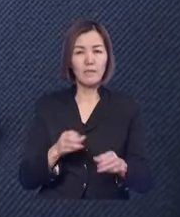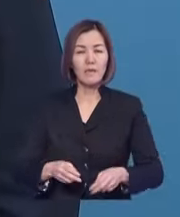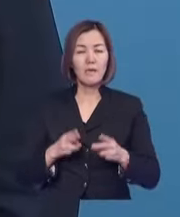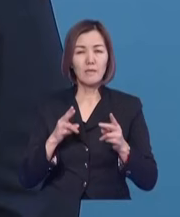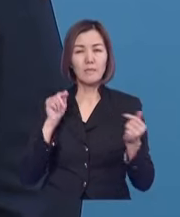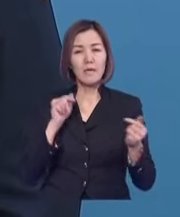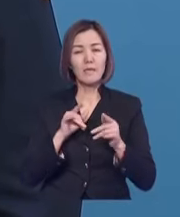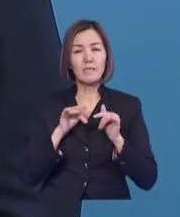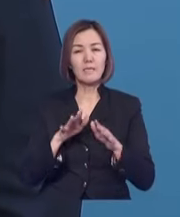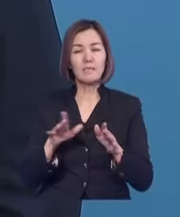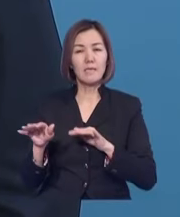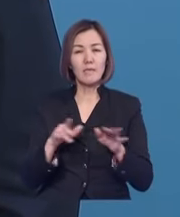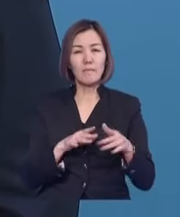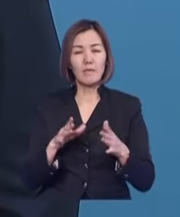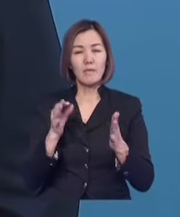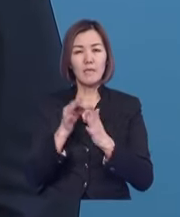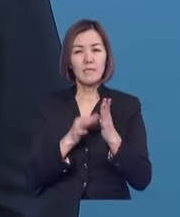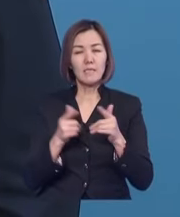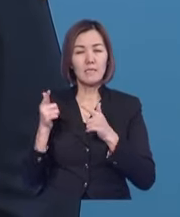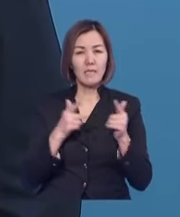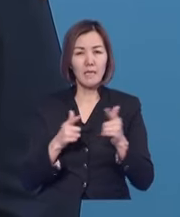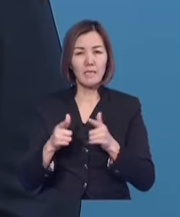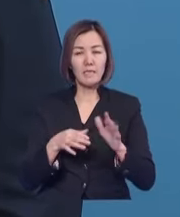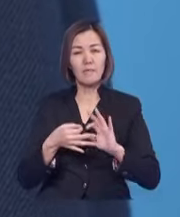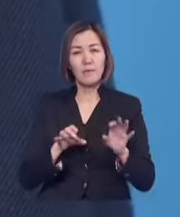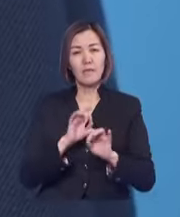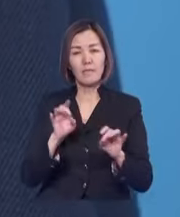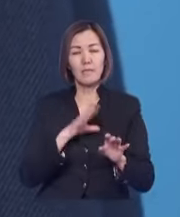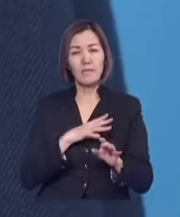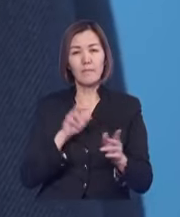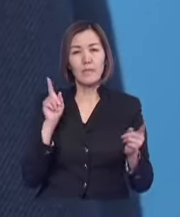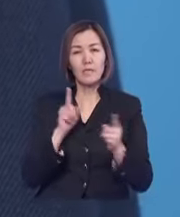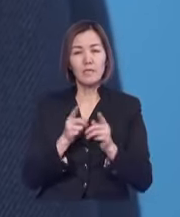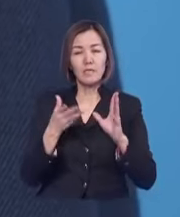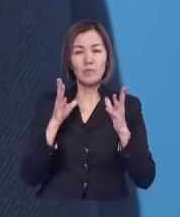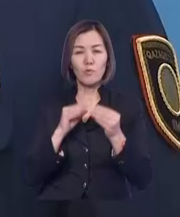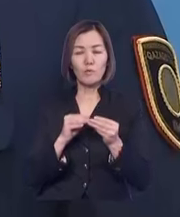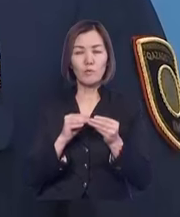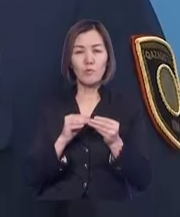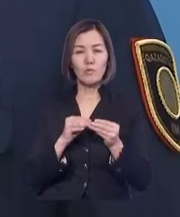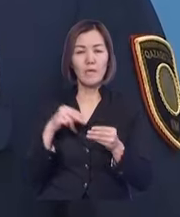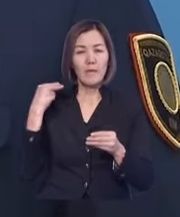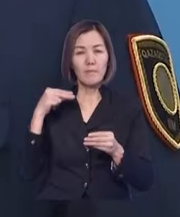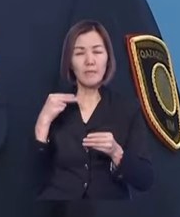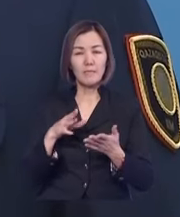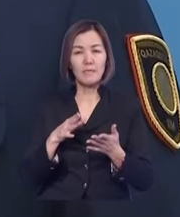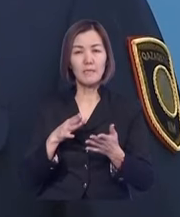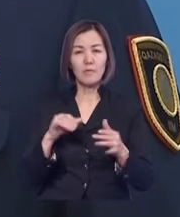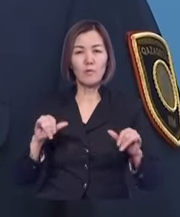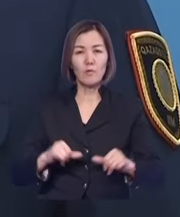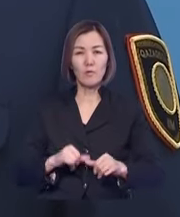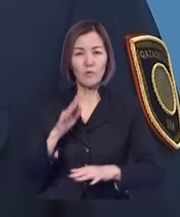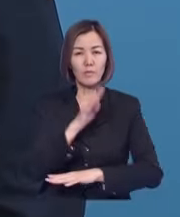іс-қимыл, кезектен тыс аттестациялауға дайындық жөнінде баяндадым. Кездесудің қорытындысы бойынша президент құқық тәртіп